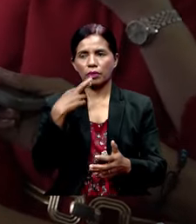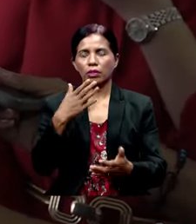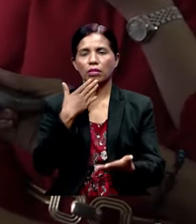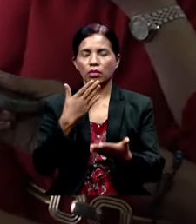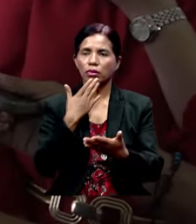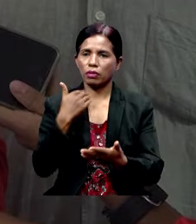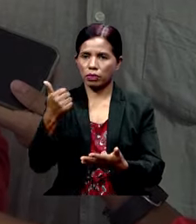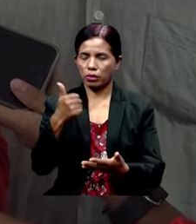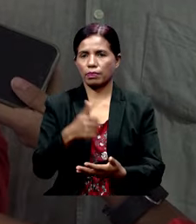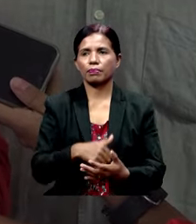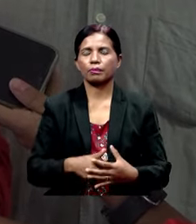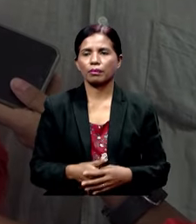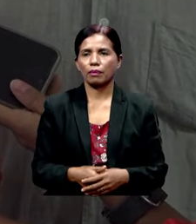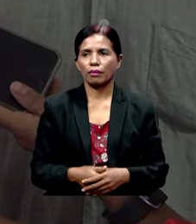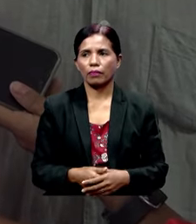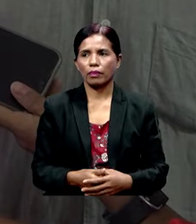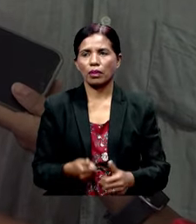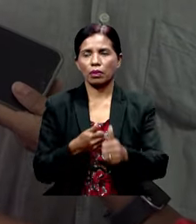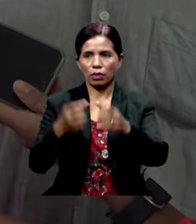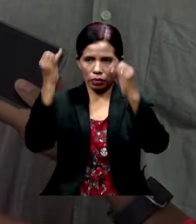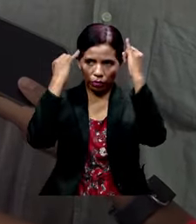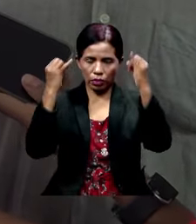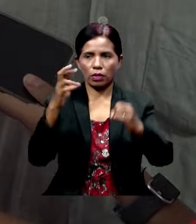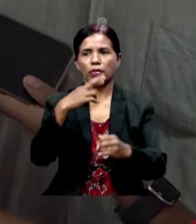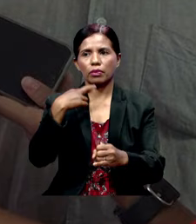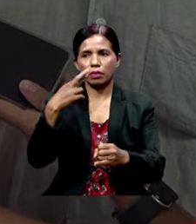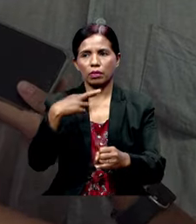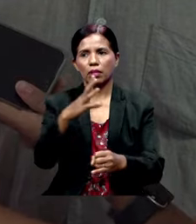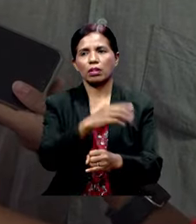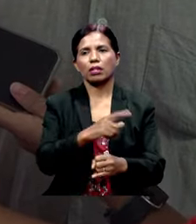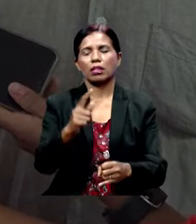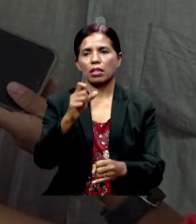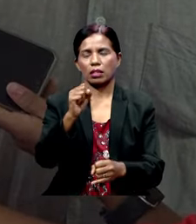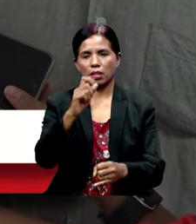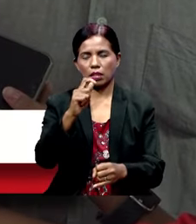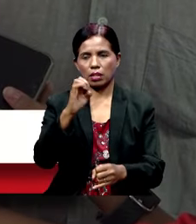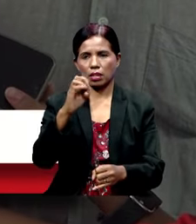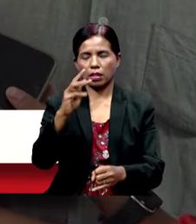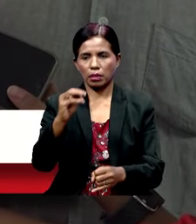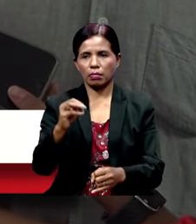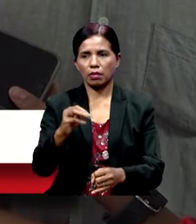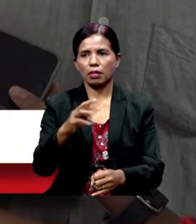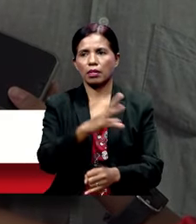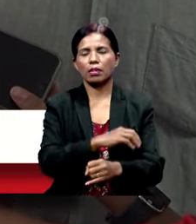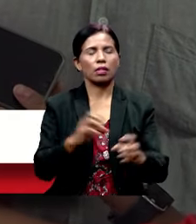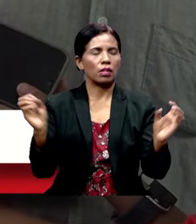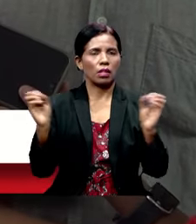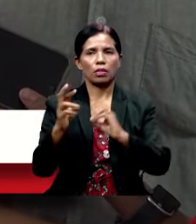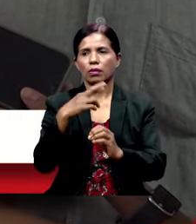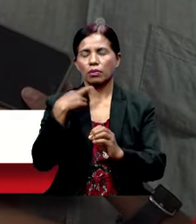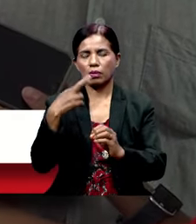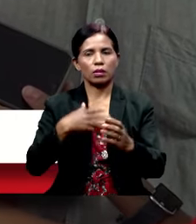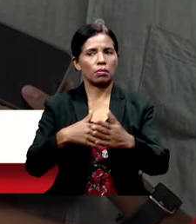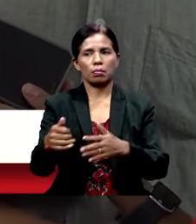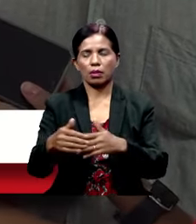e gusto. Tuir informasaun dia fos be steam rice ne, niane laos fos pansa bai